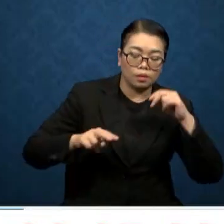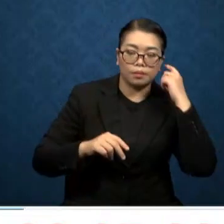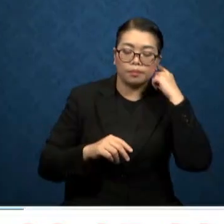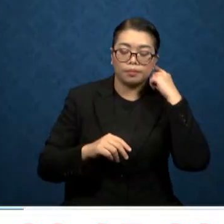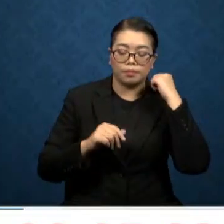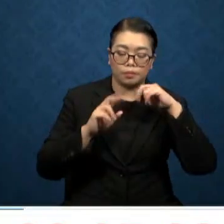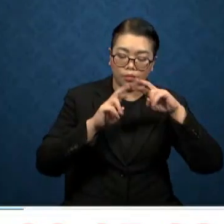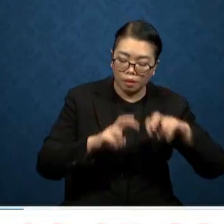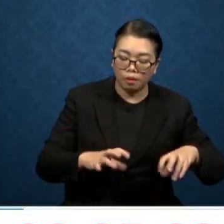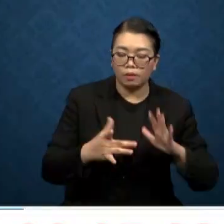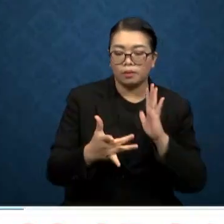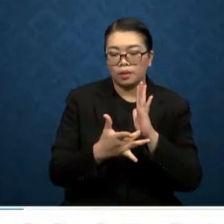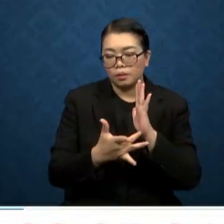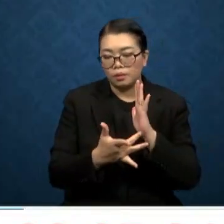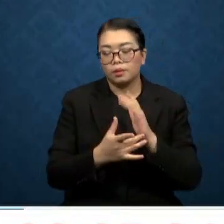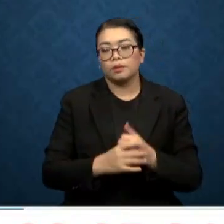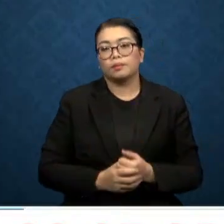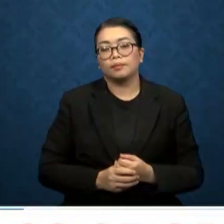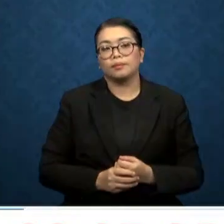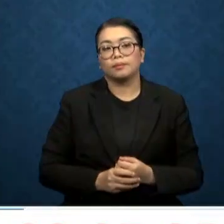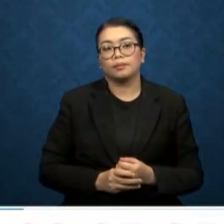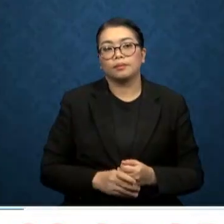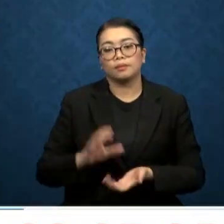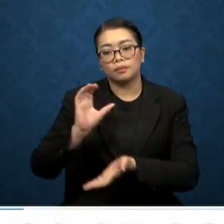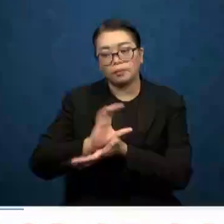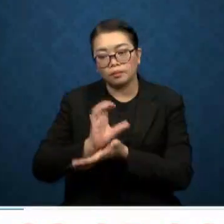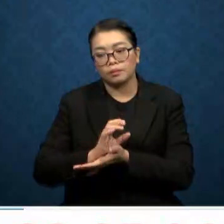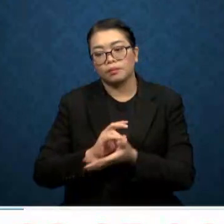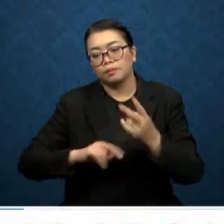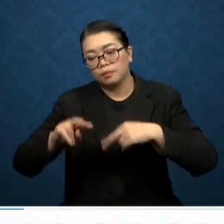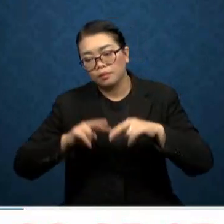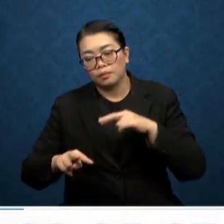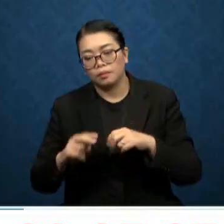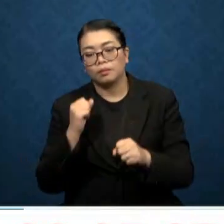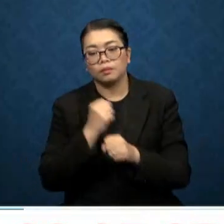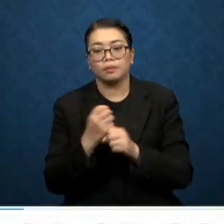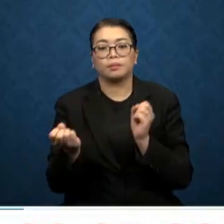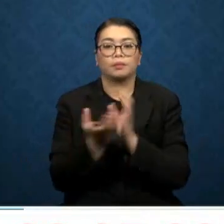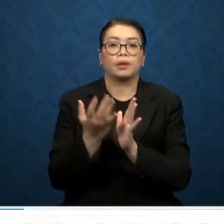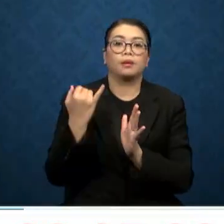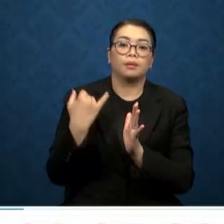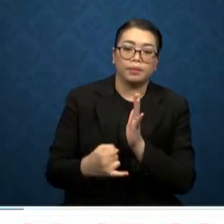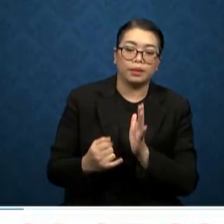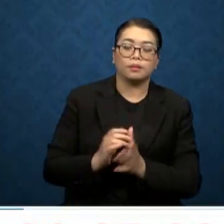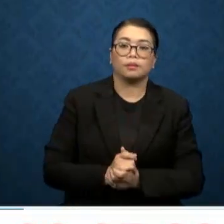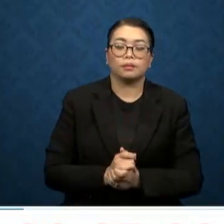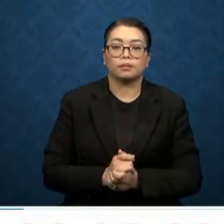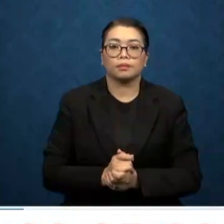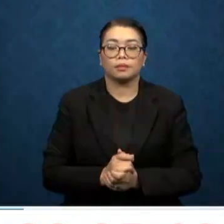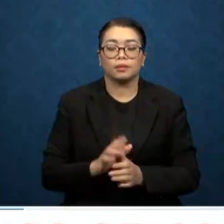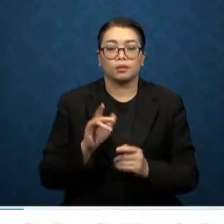อาชญากรรมทางเทคโนโลยีกองบังคับการปราบปรามการกระทำความผิดเกี่ยวกับอาชญากรรม